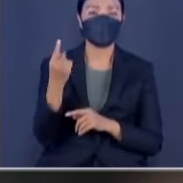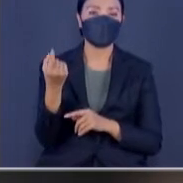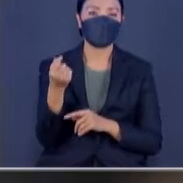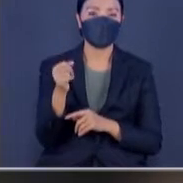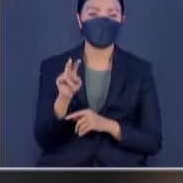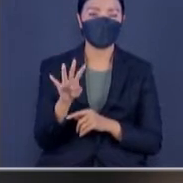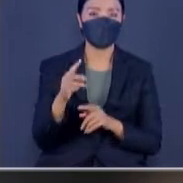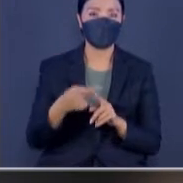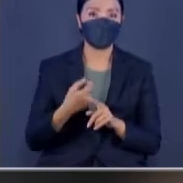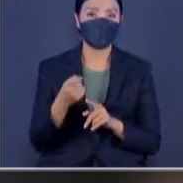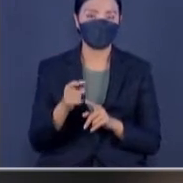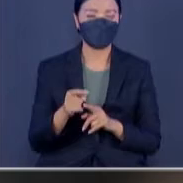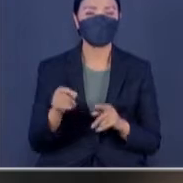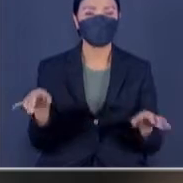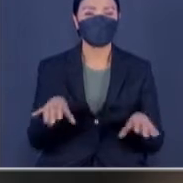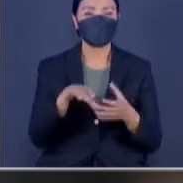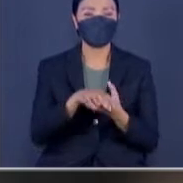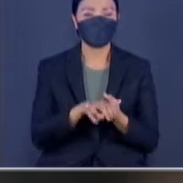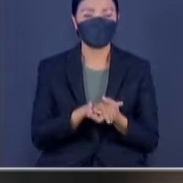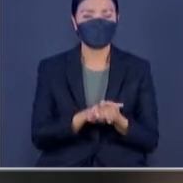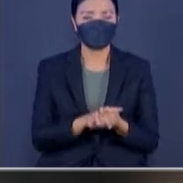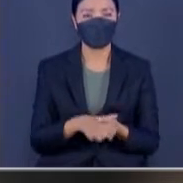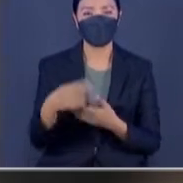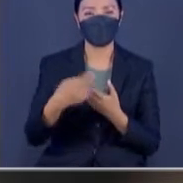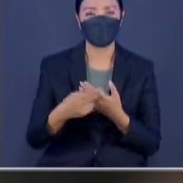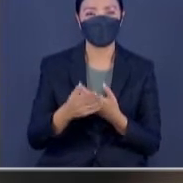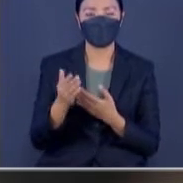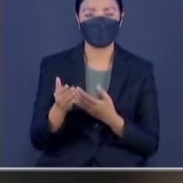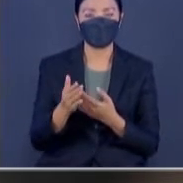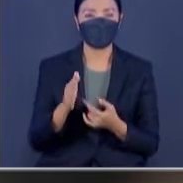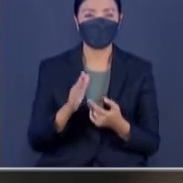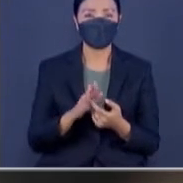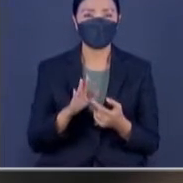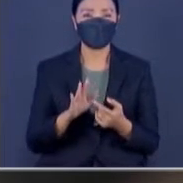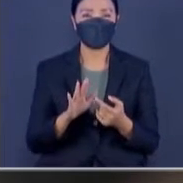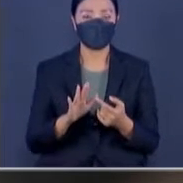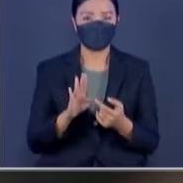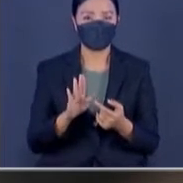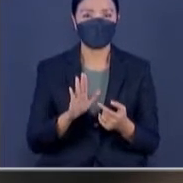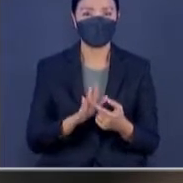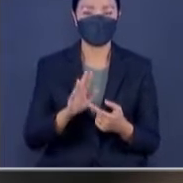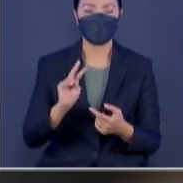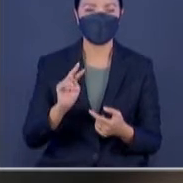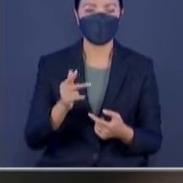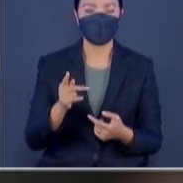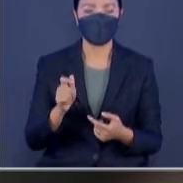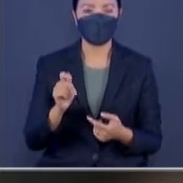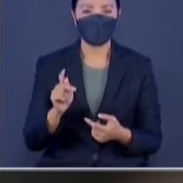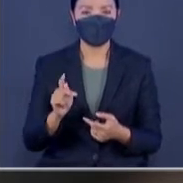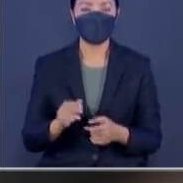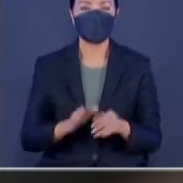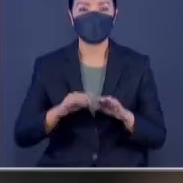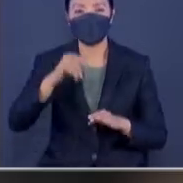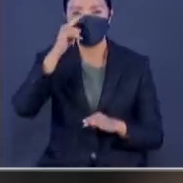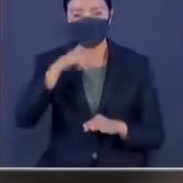ายนจัดงานวิวาห์นะคะที่โรงแรม Bangkok Marriott Marquis Queen Park ในช่วงเช้าค่ะก็ได้จัดพิธียกขันหมากแบบ